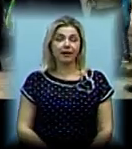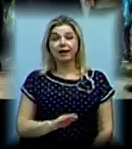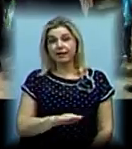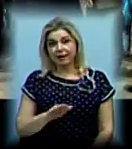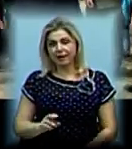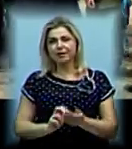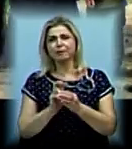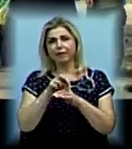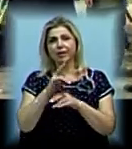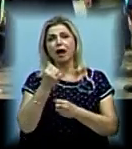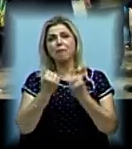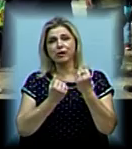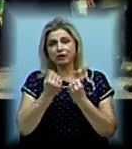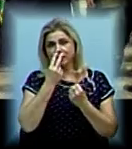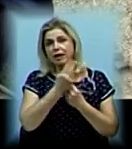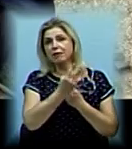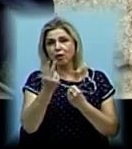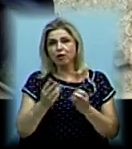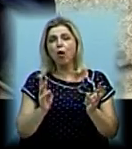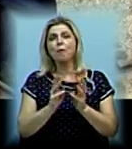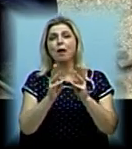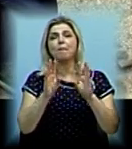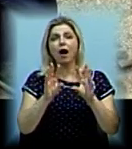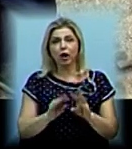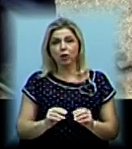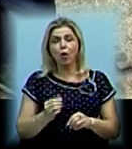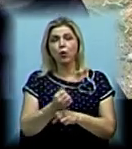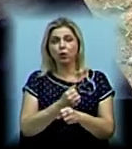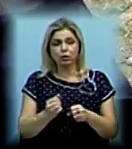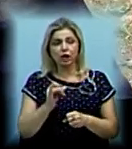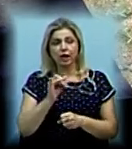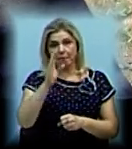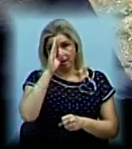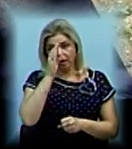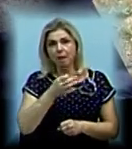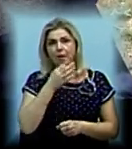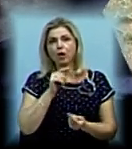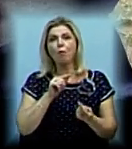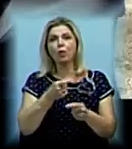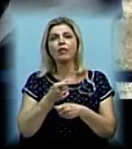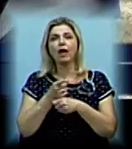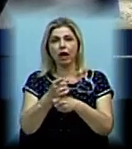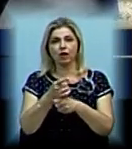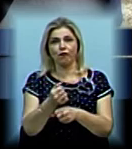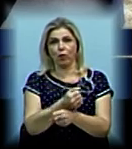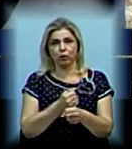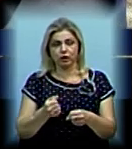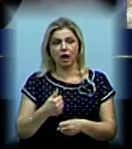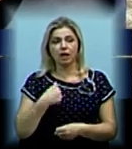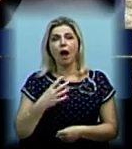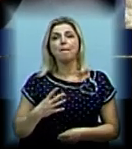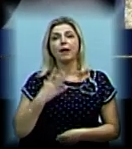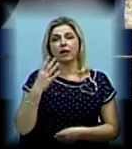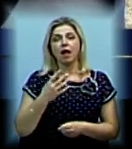Діти вилазили на машини, роздивлялись вогнепальну зброю. Веніаміну Шевчишину сподобалась протитанкова рушниця. Я був в ракетному